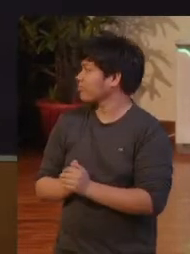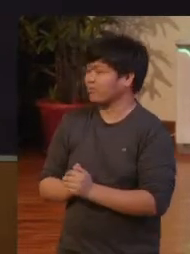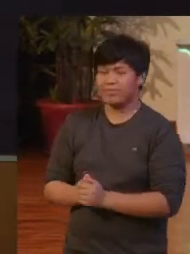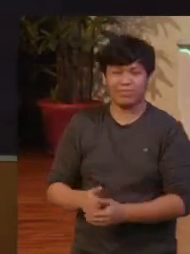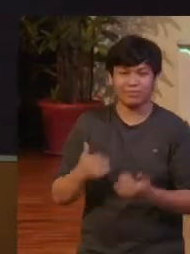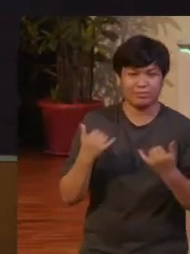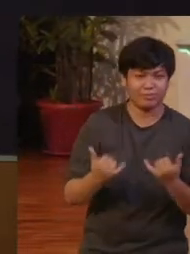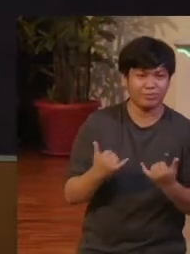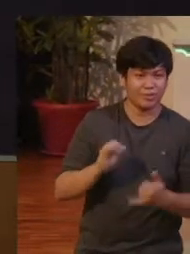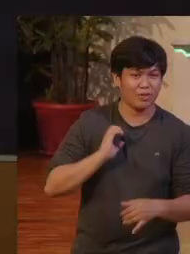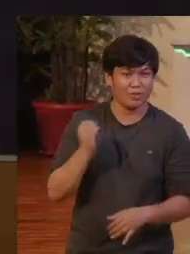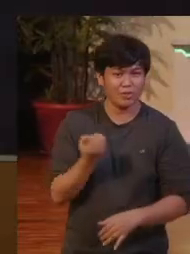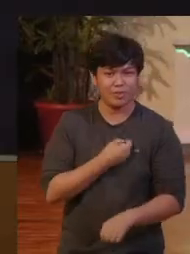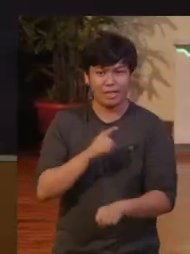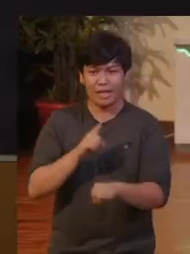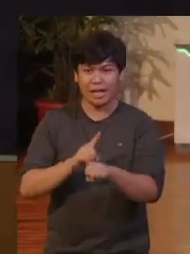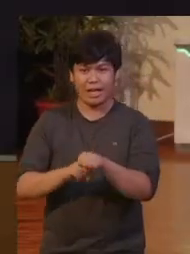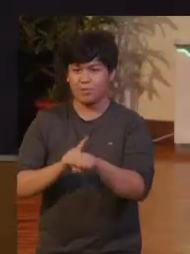Ito po ay